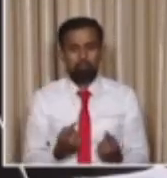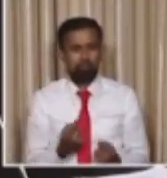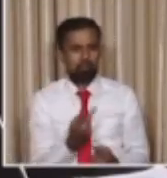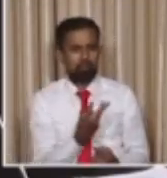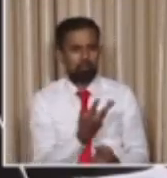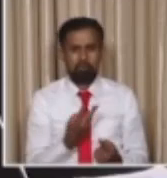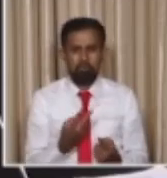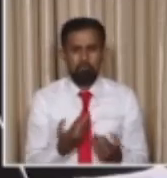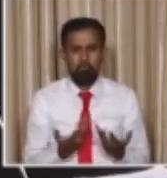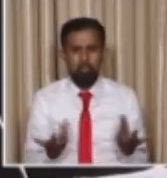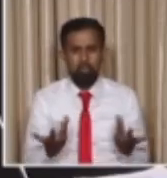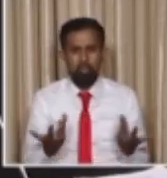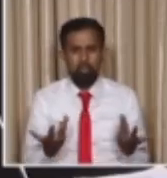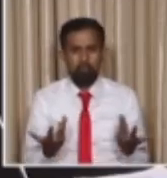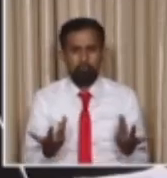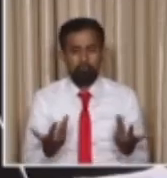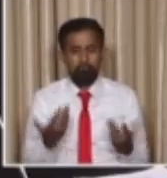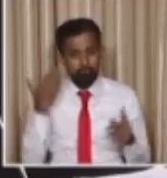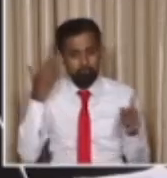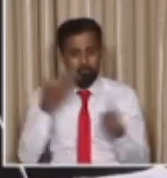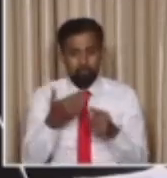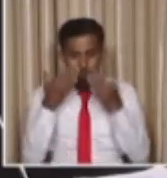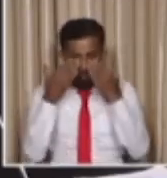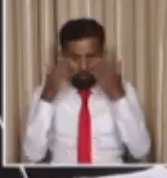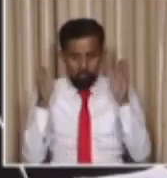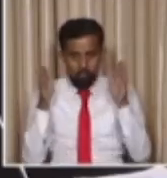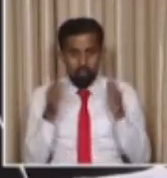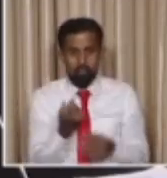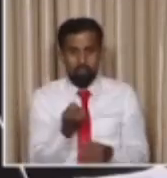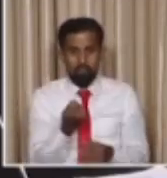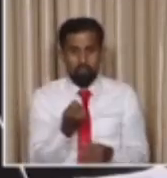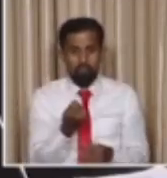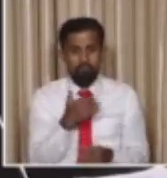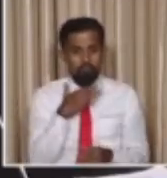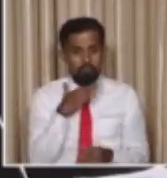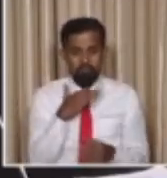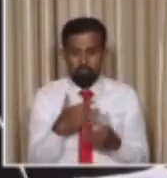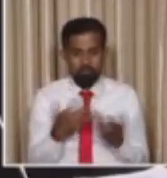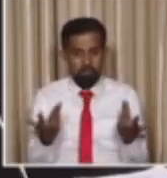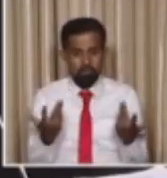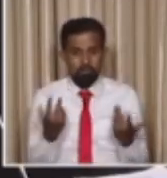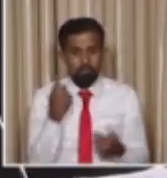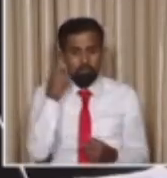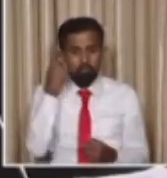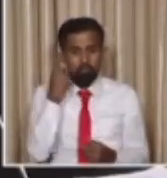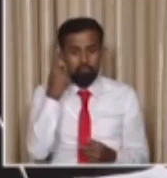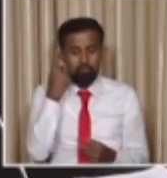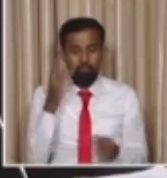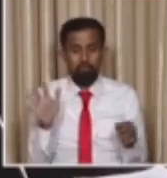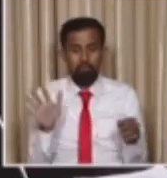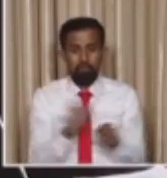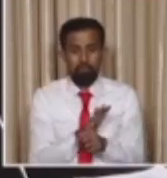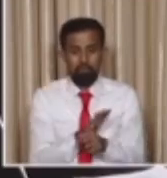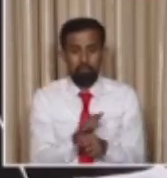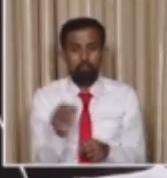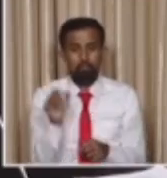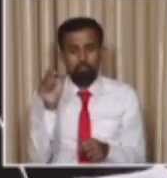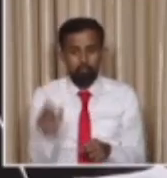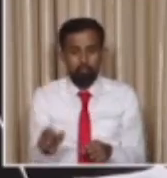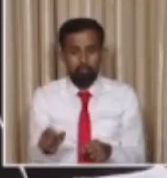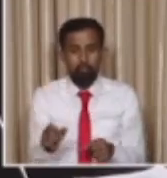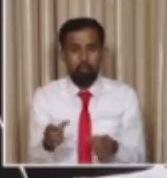කරන්න පුළුවන් දෙයක් නෙවෙයි. මේ පිළිබඳ අවංක මුදලට යට නොවන විශේෂඥතාවයේ සහිත